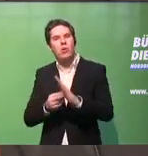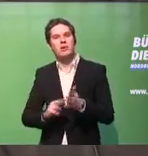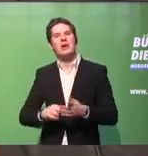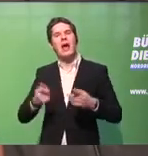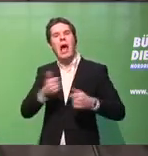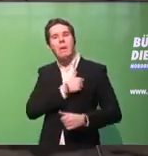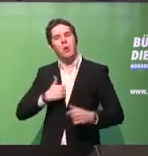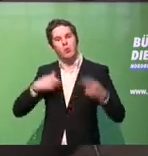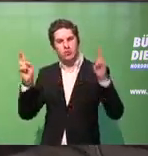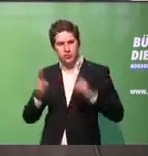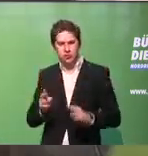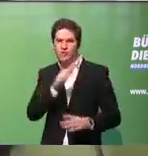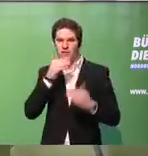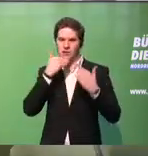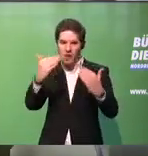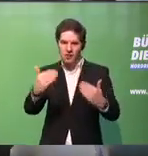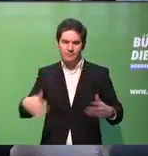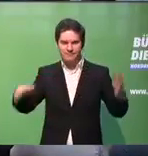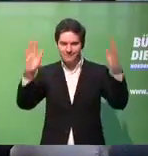in Europa sein. Danke euch.